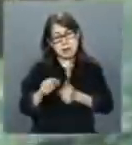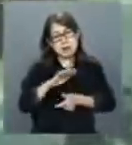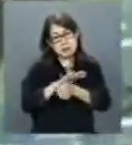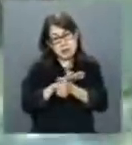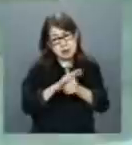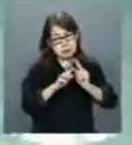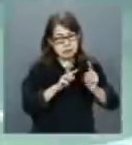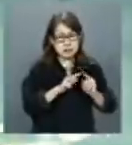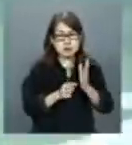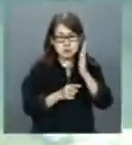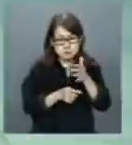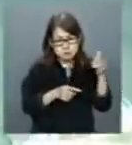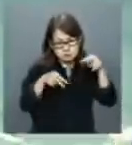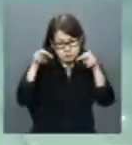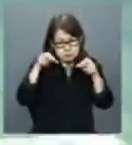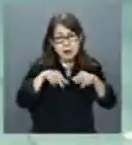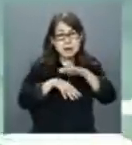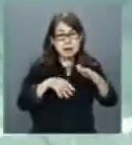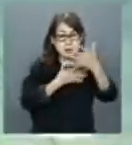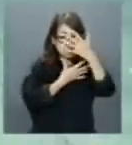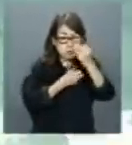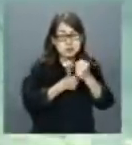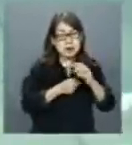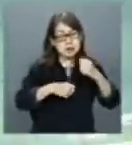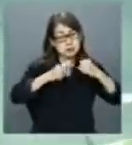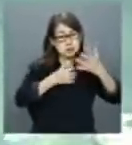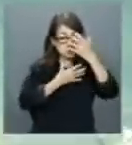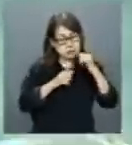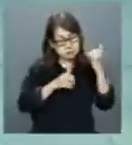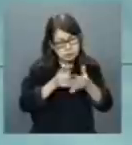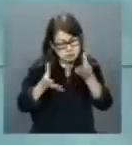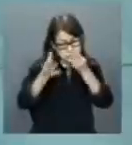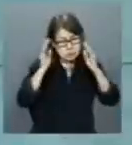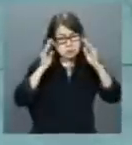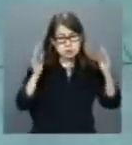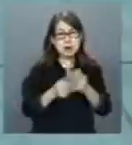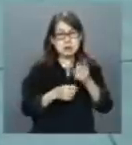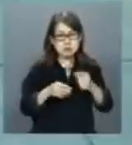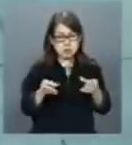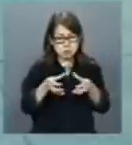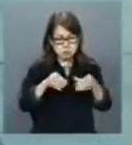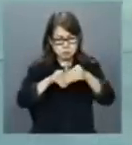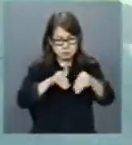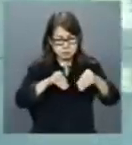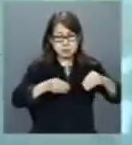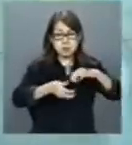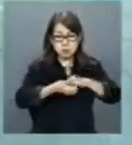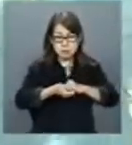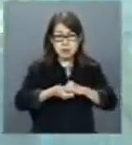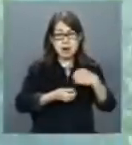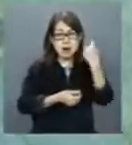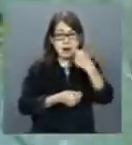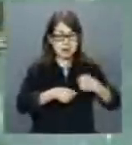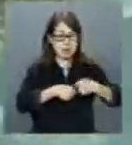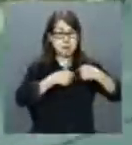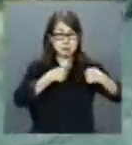แหล่งศึกษาเรียนรู้ของเยาวชนที่สนใจพร้อมกับสร้างเครือข่ายในการดูแลเต่าด้วยการเปิดโอกาสให้ผู้มีจิตอาสาเข้าม